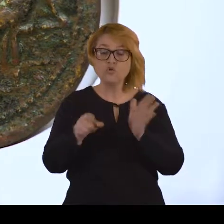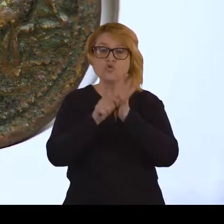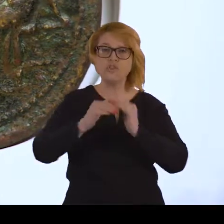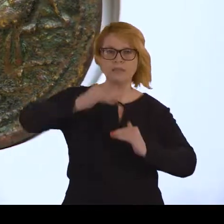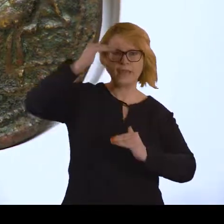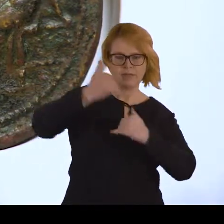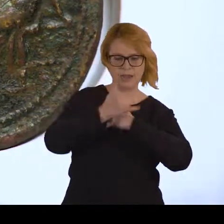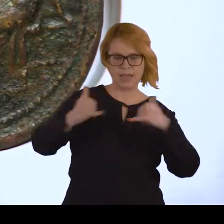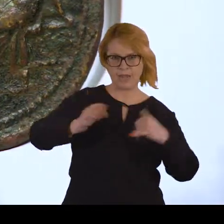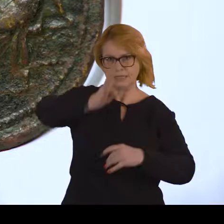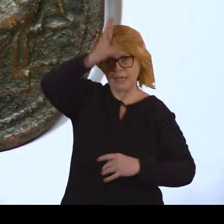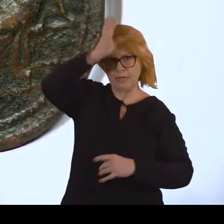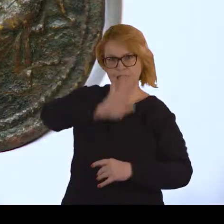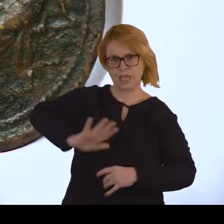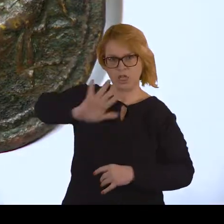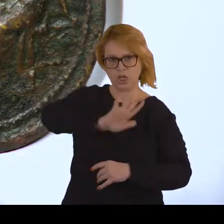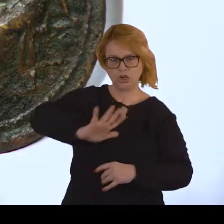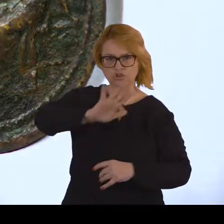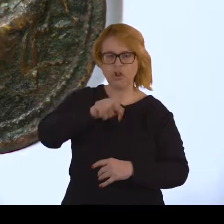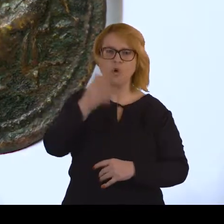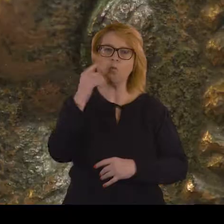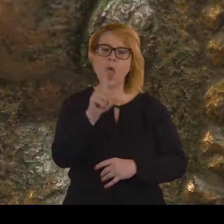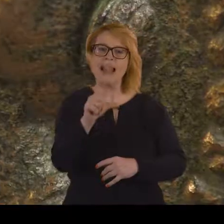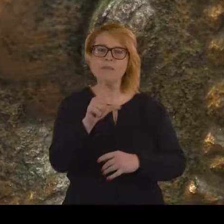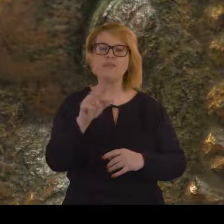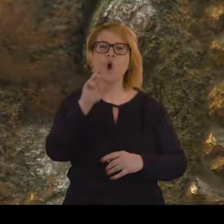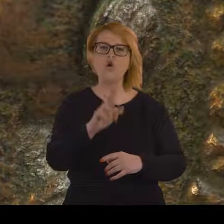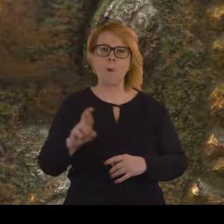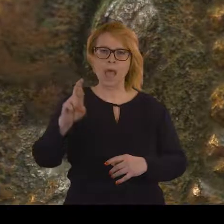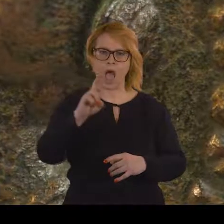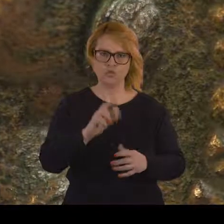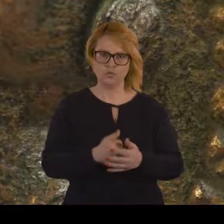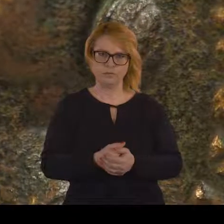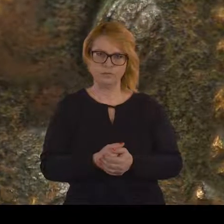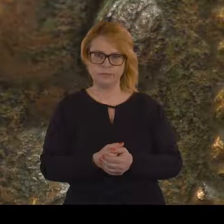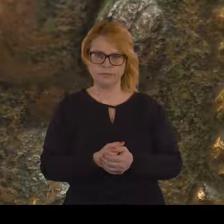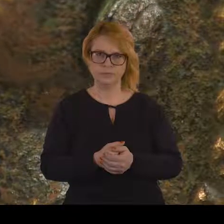súčasť severnej hranice Rímskej ríše, označovanej ako Limes Romanum.